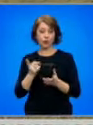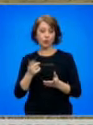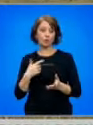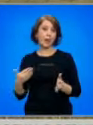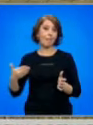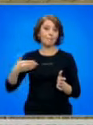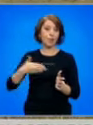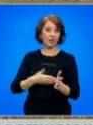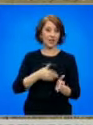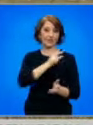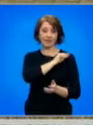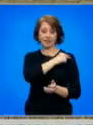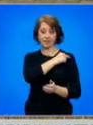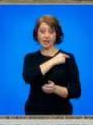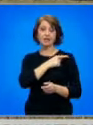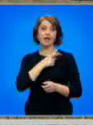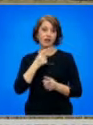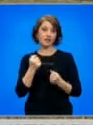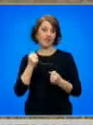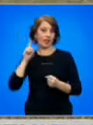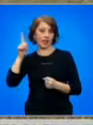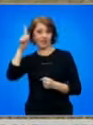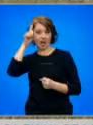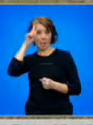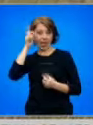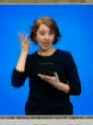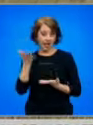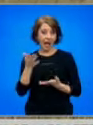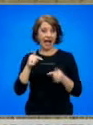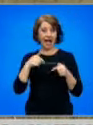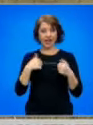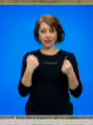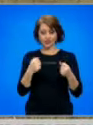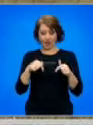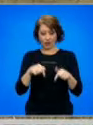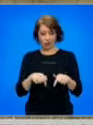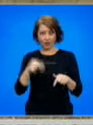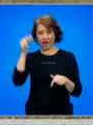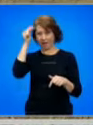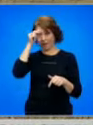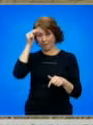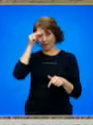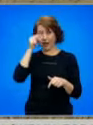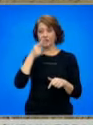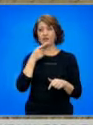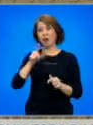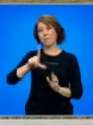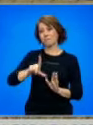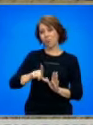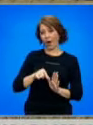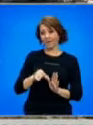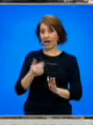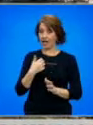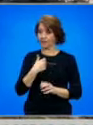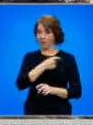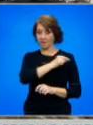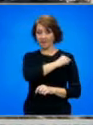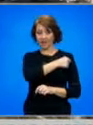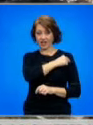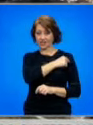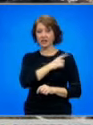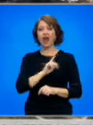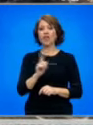правят и протести. Тук не съм забелязал. Аз живея в България, защото тук е по-евтино, но наистина няма контрол на мерките. Ваксиниран съм, но не всеки път